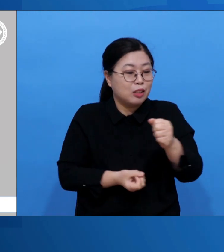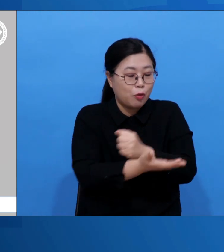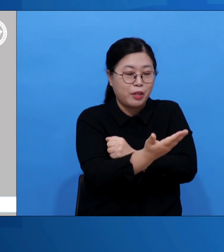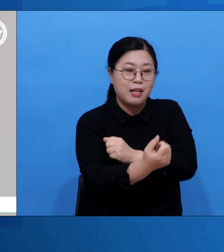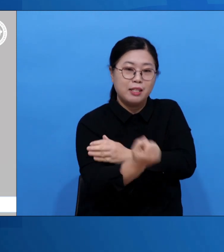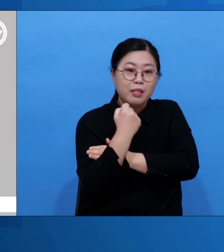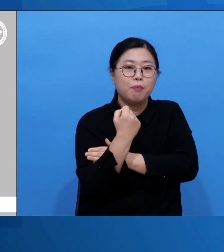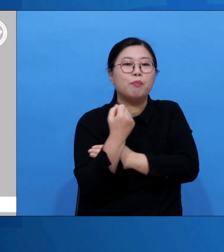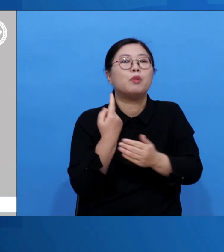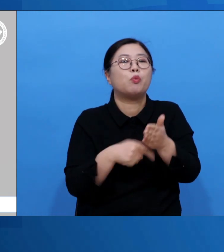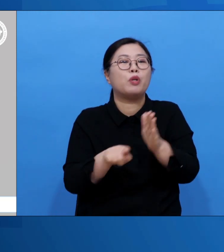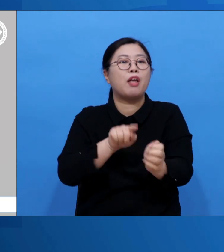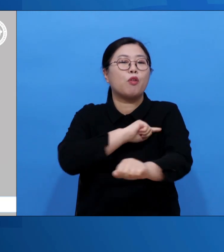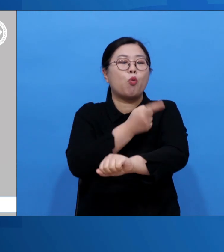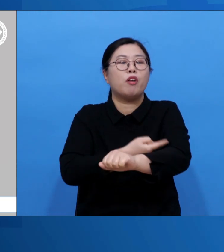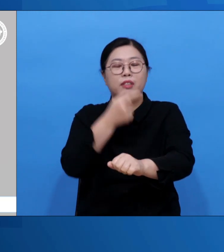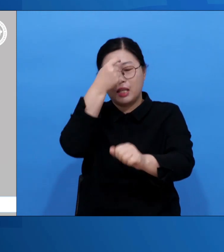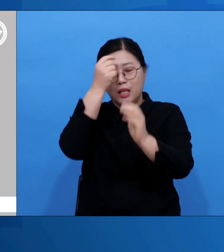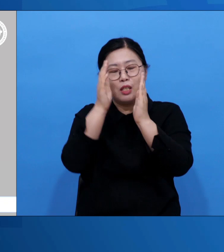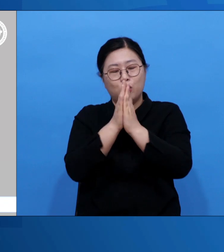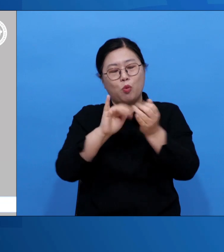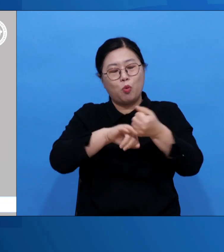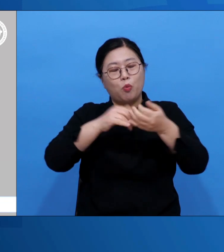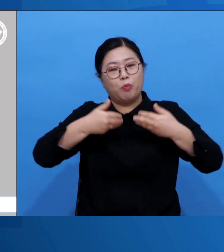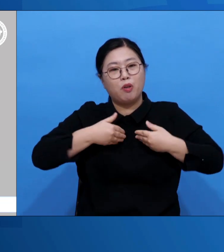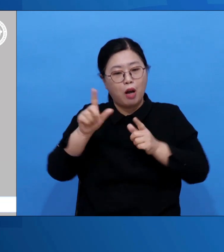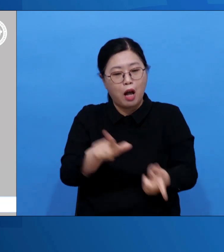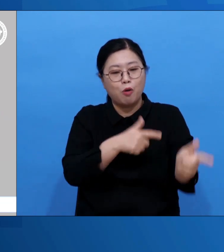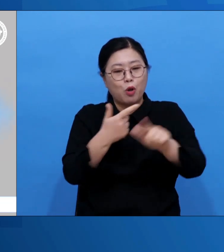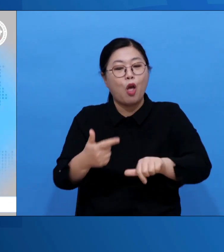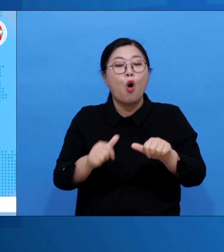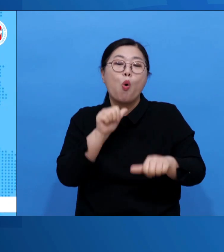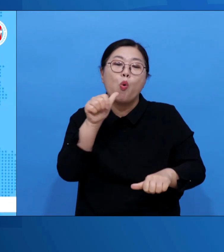지금부터 매일 5분씩 누리라고 미션을 전했습니다.